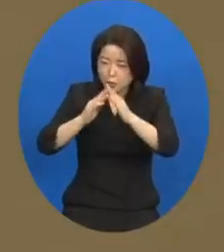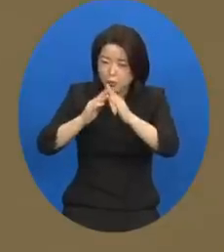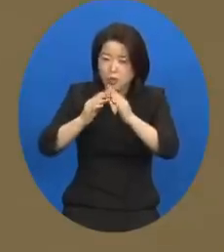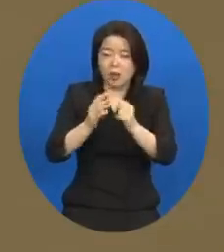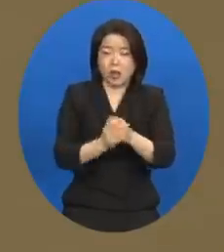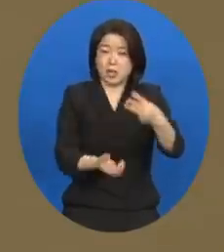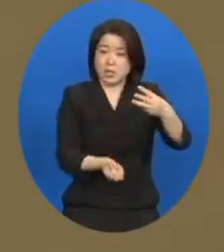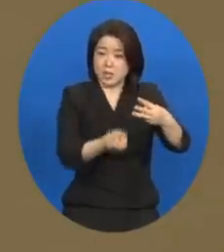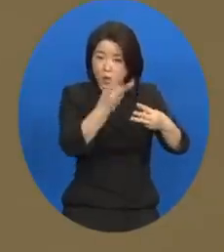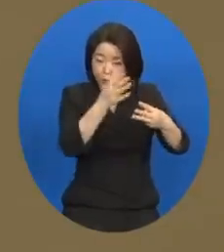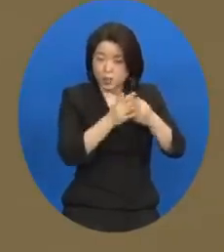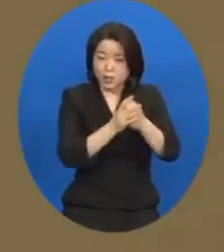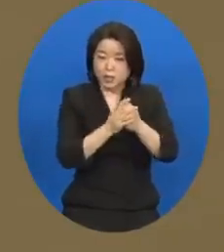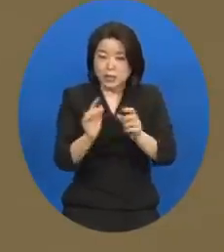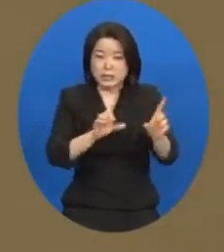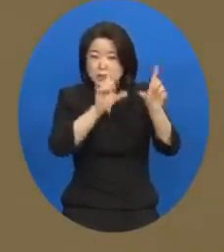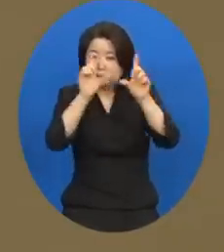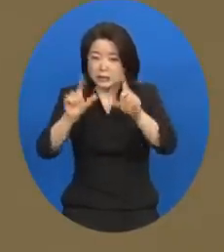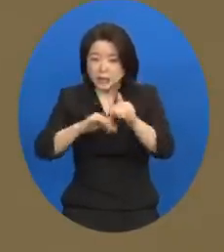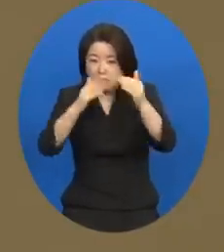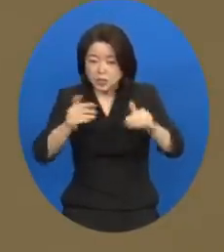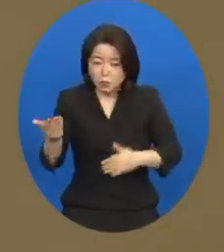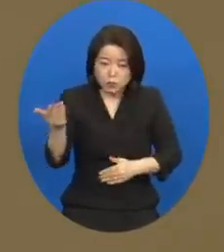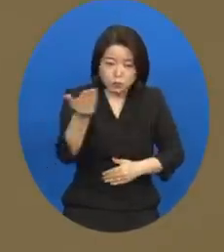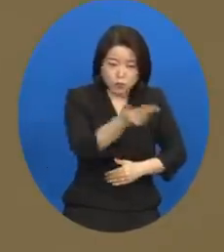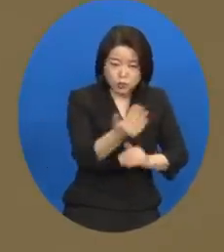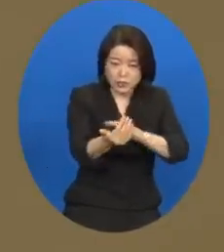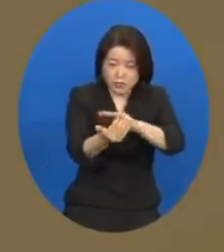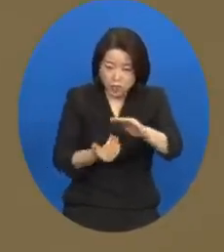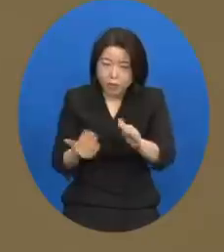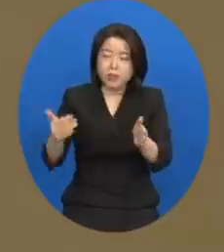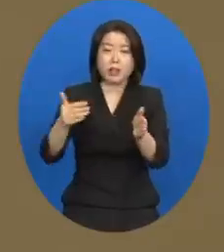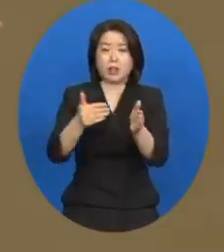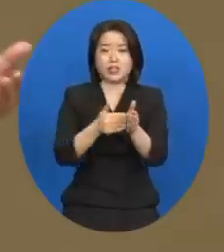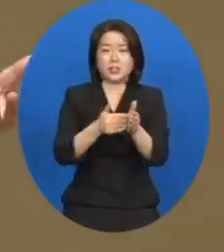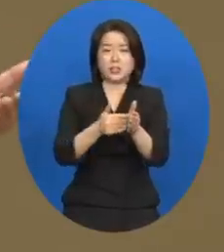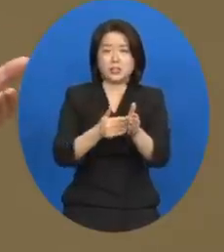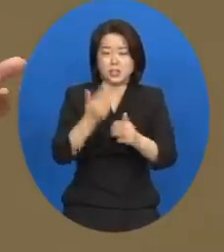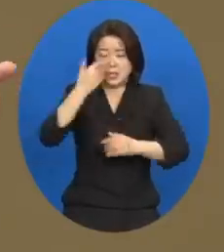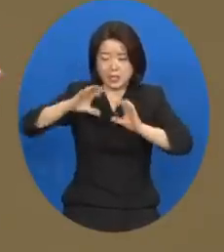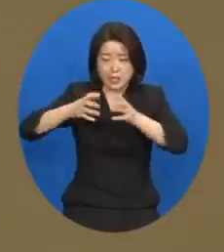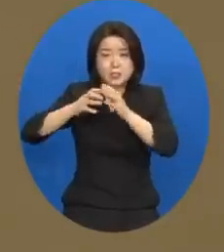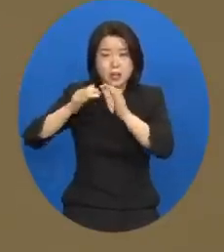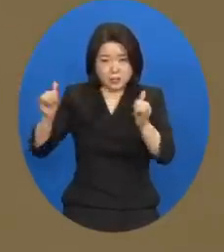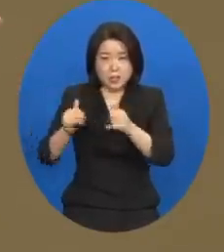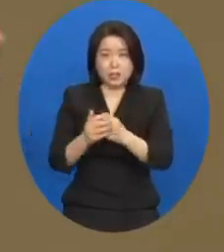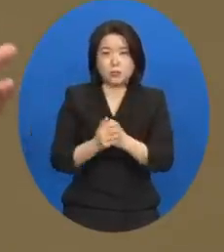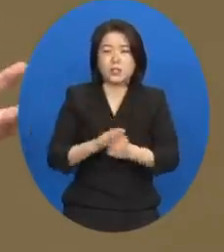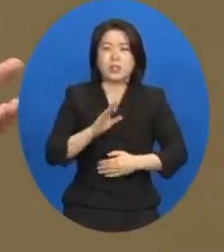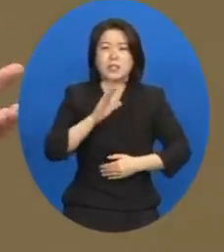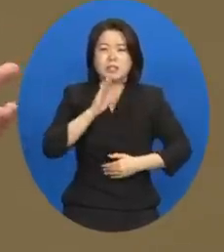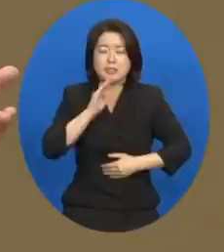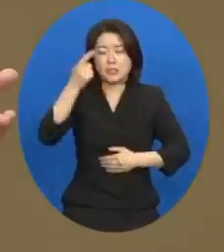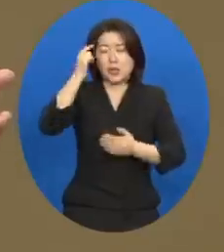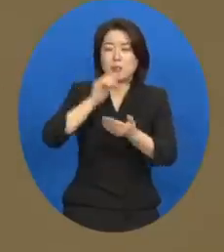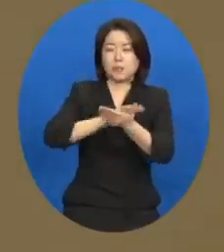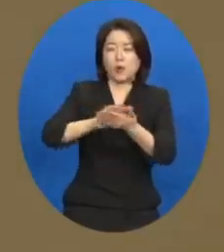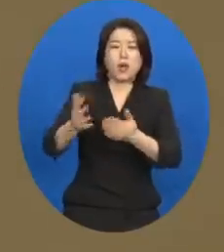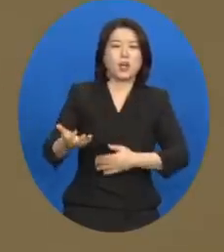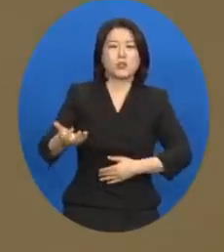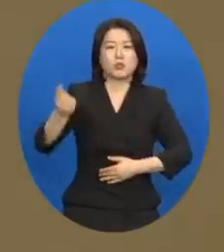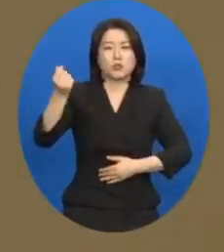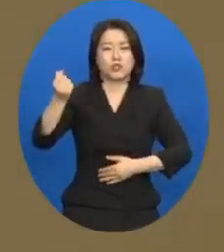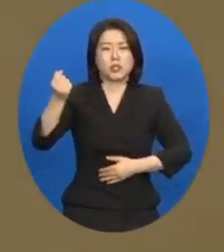지파가 살 성읍이 주어지기까지는 아직 이스라엘 백성들은 진정한 평화를 누릴 수